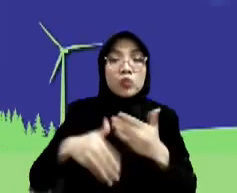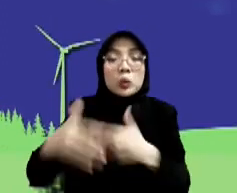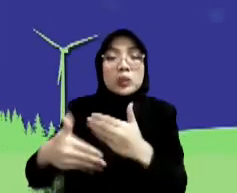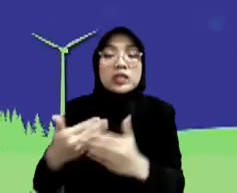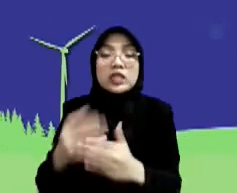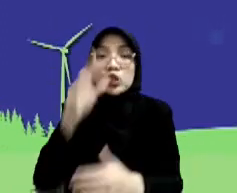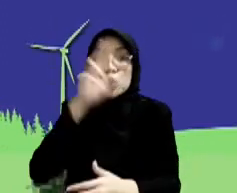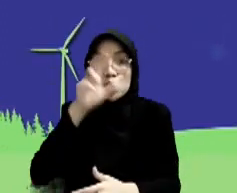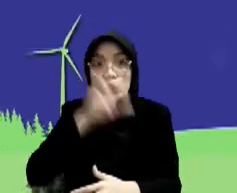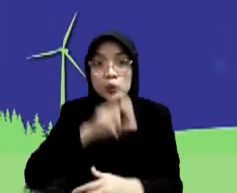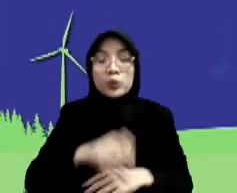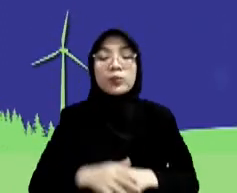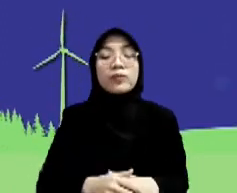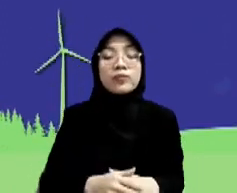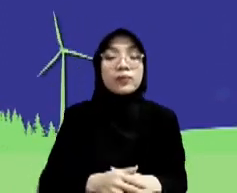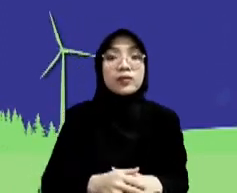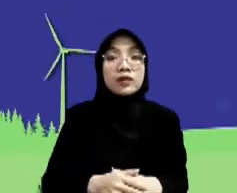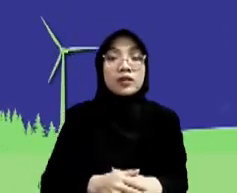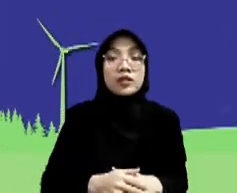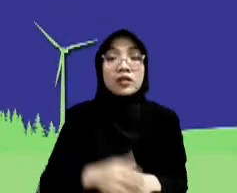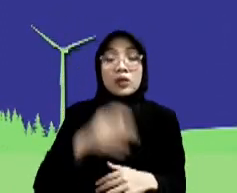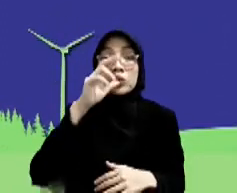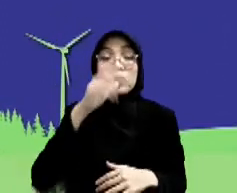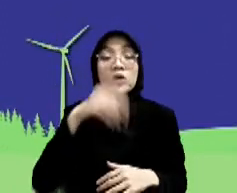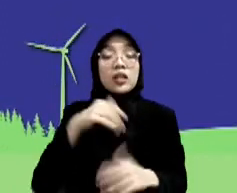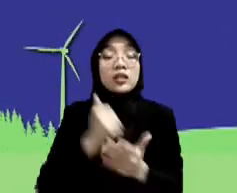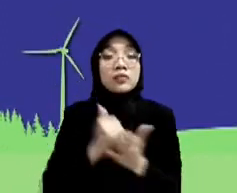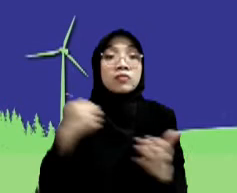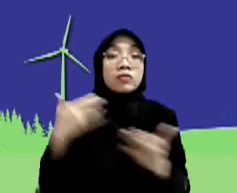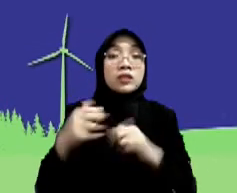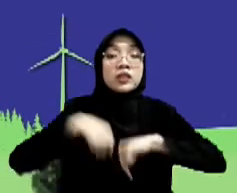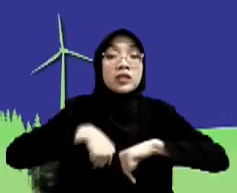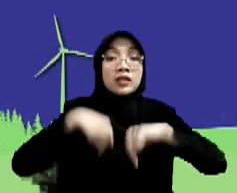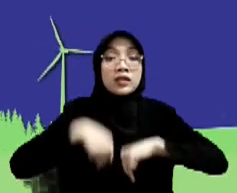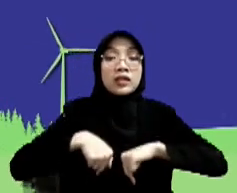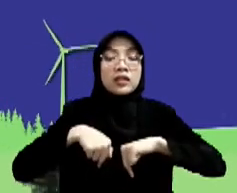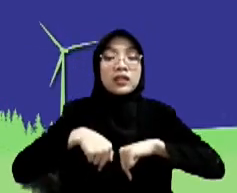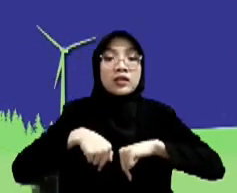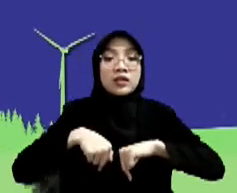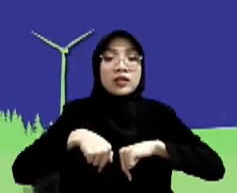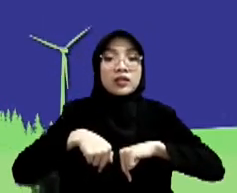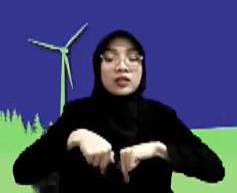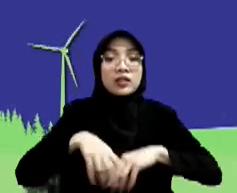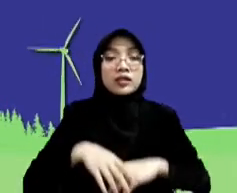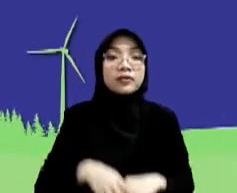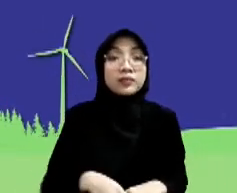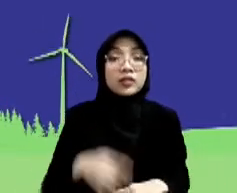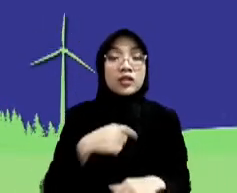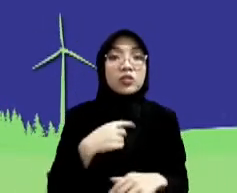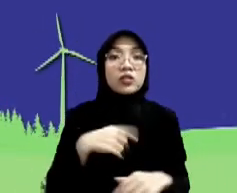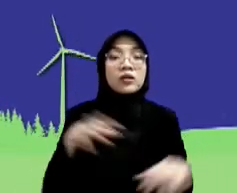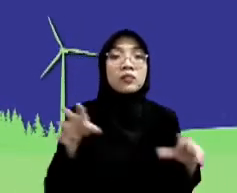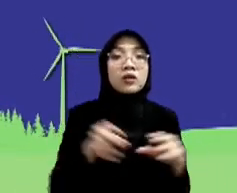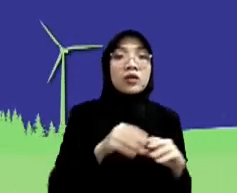gitu kan Nah eh on top of that saat ini eh sebagai bagian dari RI 100 kita sudah menggunakan